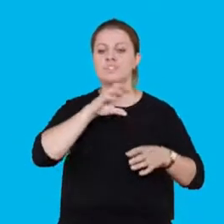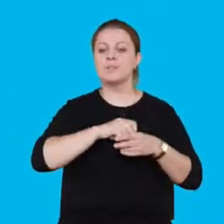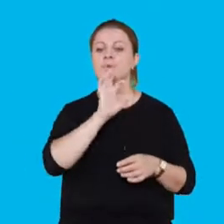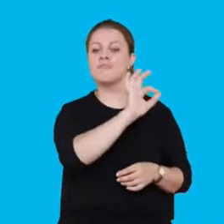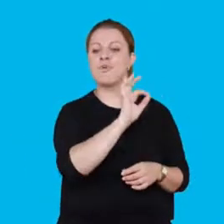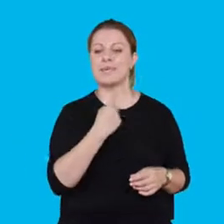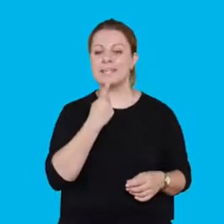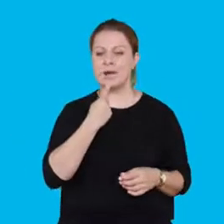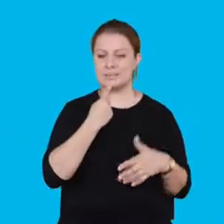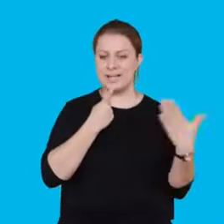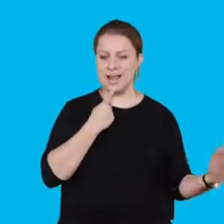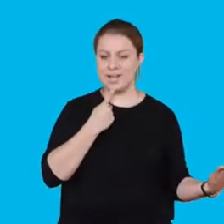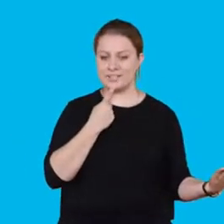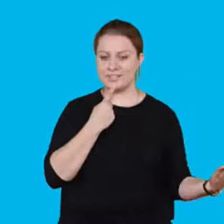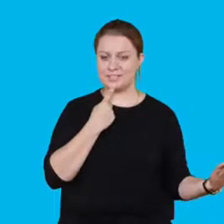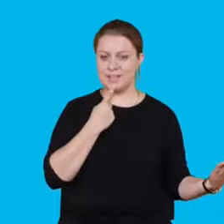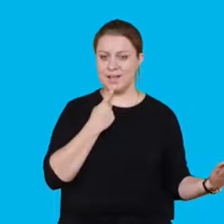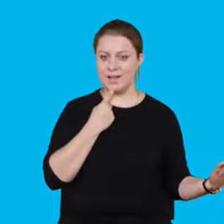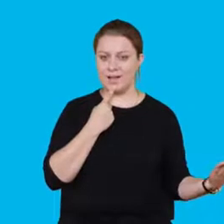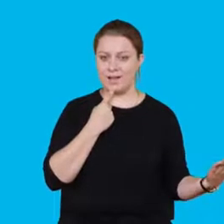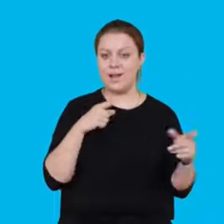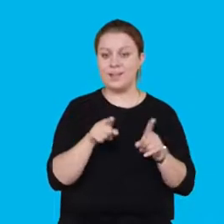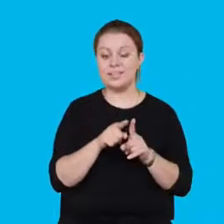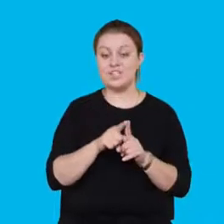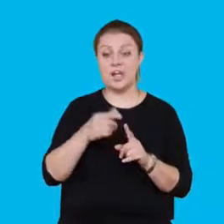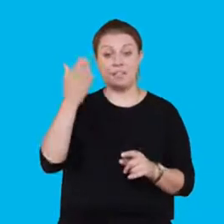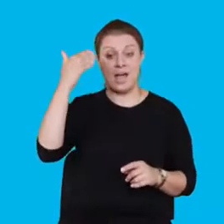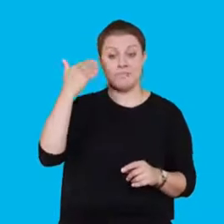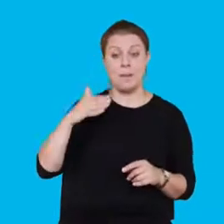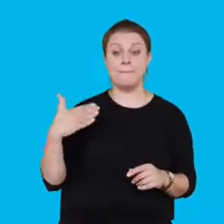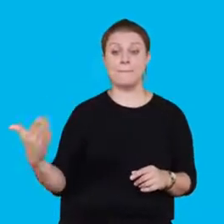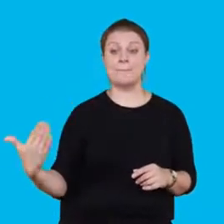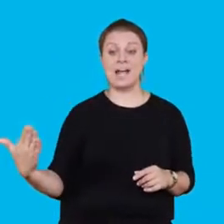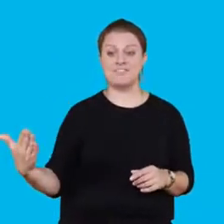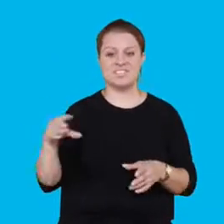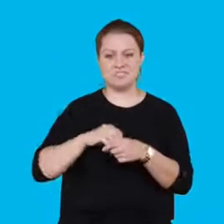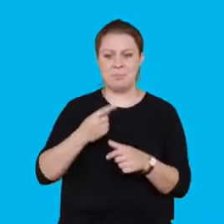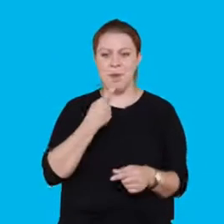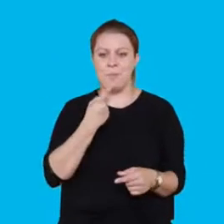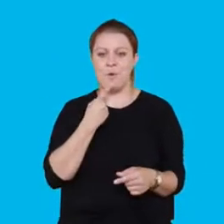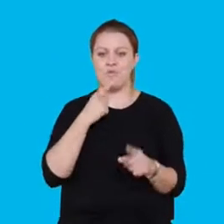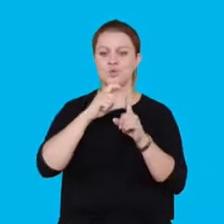lewicy. Endecja, czyli prawica, w ogóle takiego pojęcia nie używała.